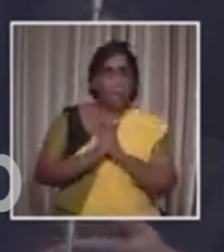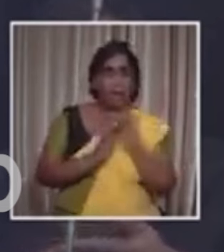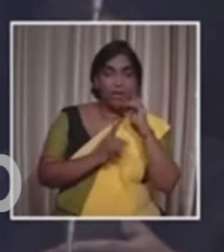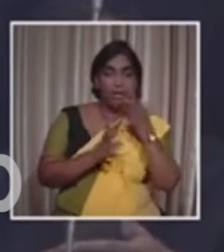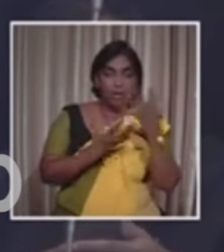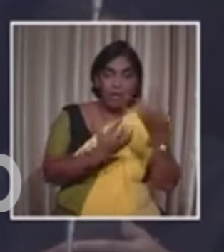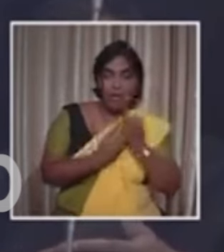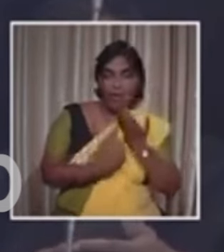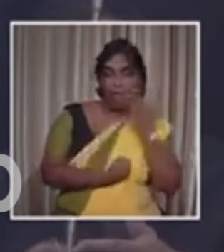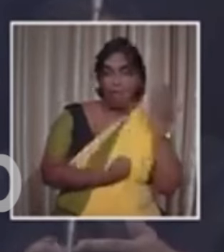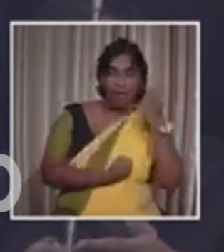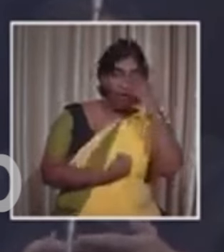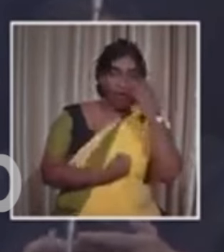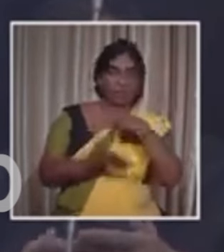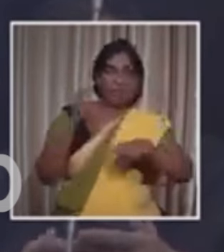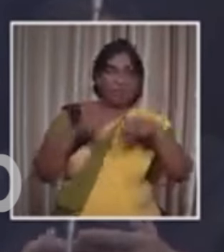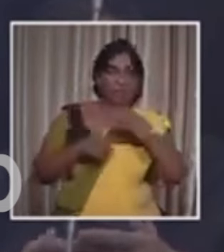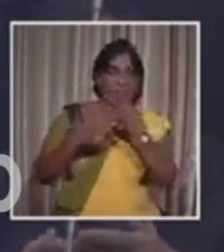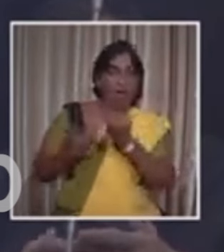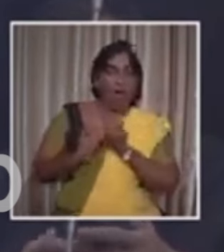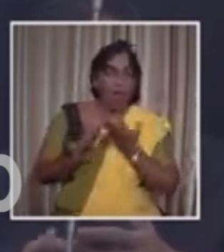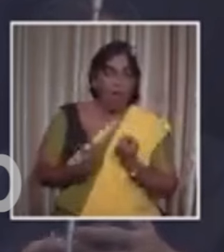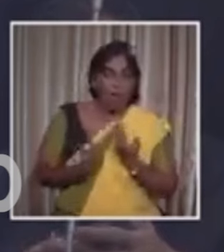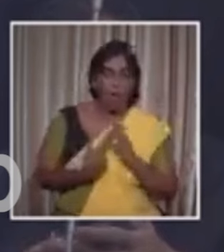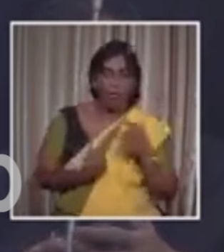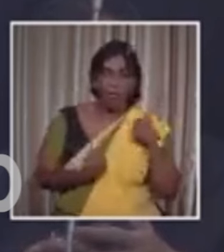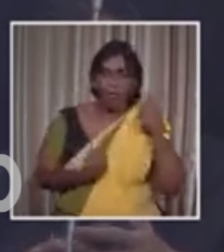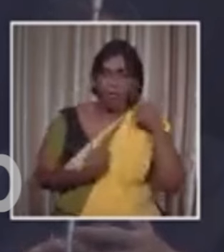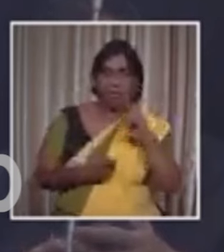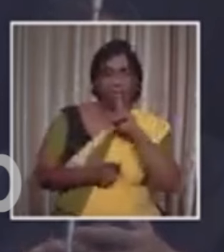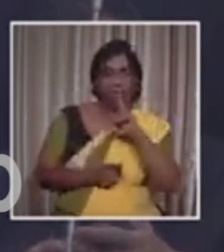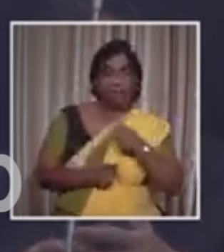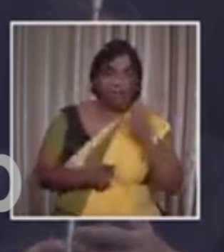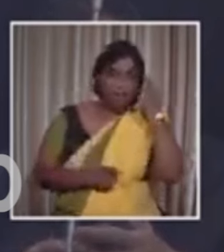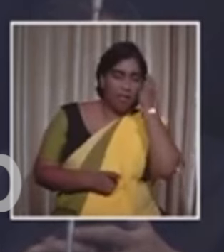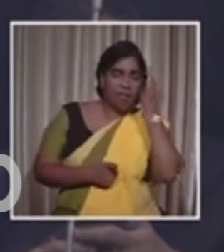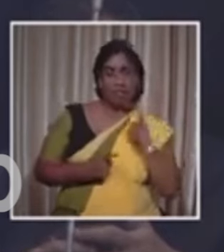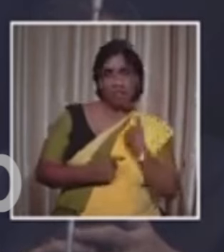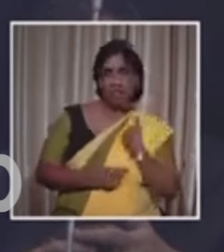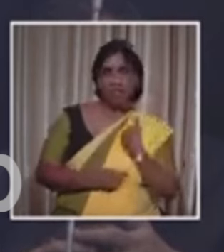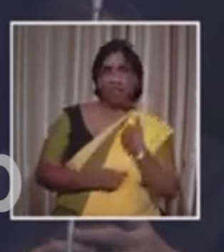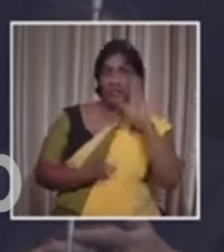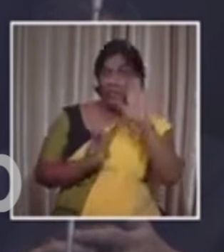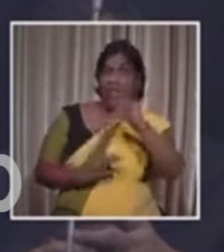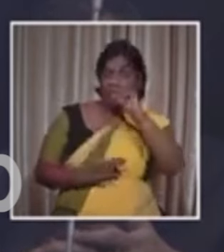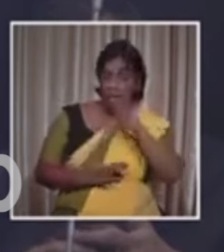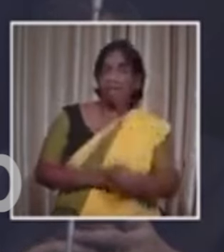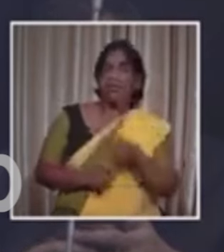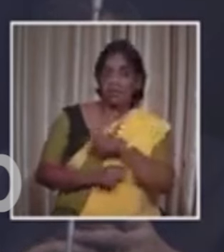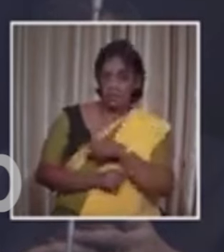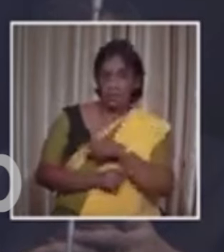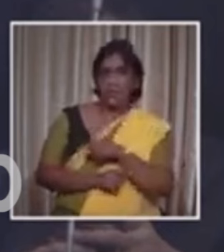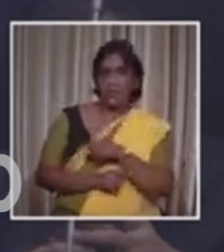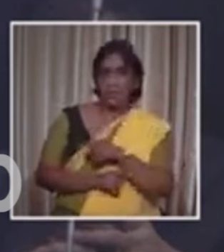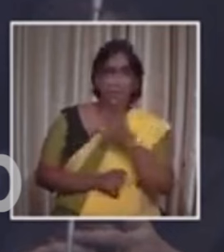புழுவாம் கத்தோலிக்க சந்த டிக்கத் கண்ண ஓன வேணுமா மிக கெனகுட கியான புழுவாம் மகே உபகல்பனையா கியலா அப்ப மேக தமாய் சித்திய உனே